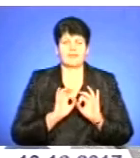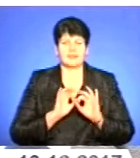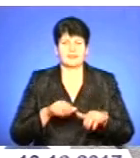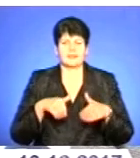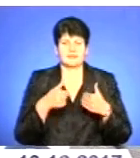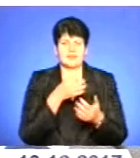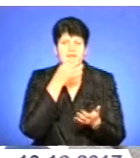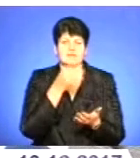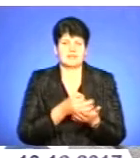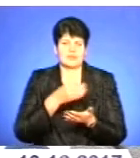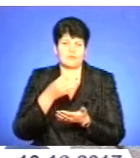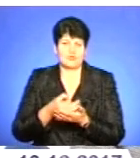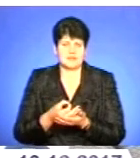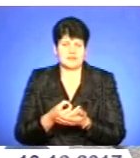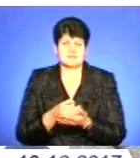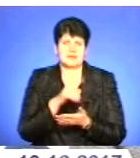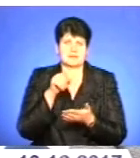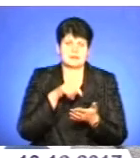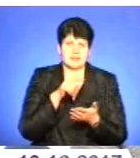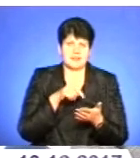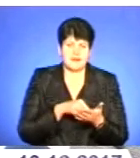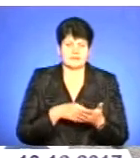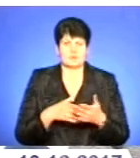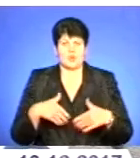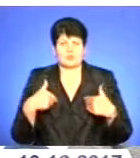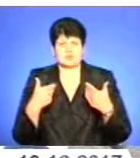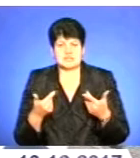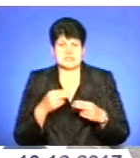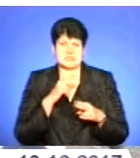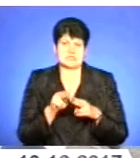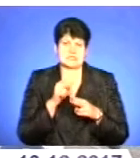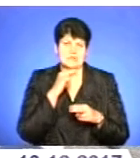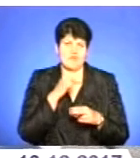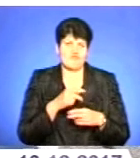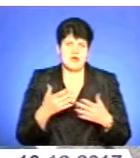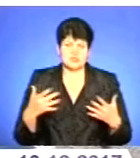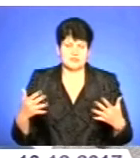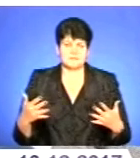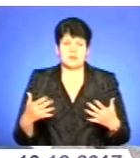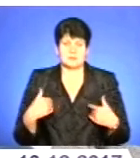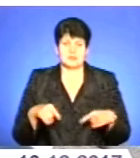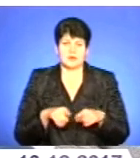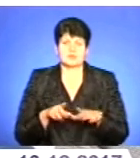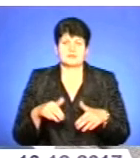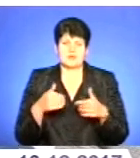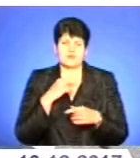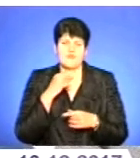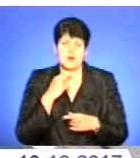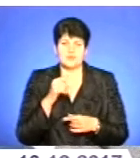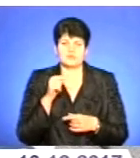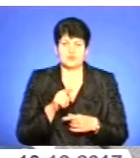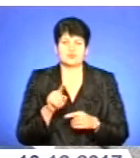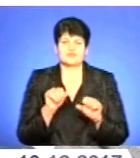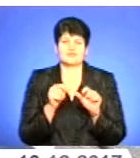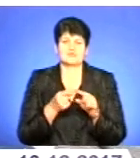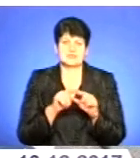відповідей стосовно тих думок, запитань, пропозицій, зауважень на цих бюджетних слуханнях. То ми також звертали увагу, що в тому форматі,